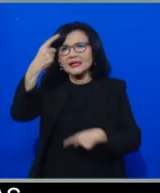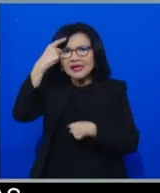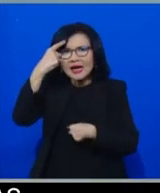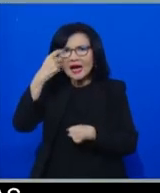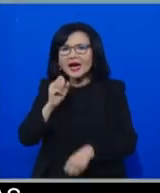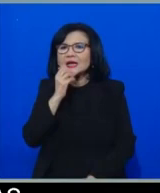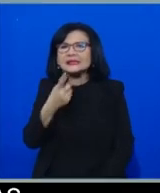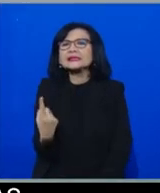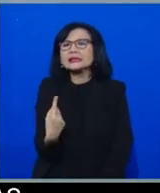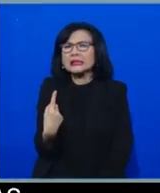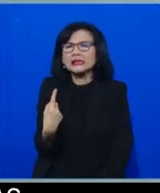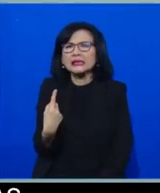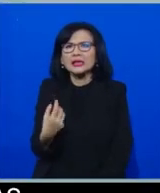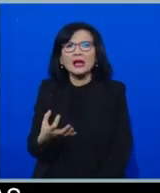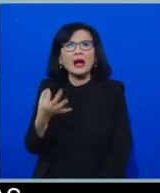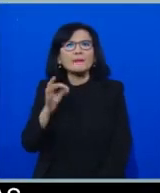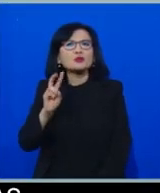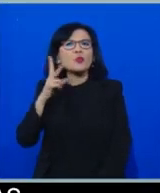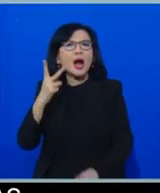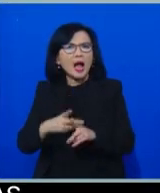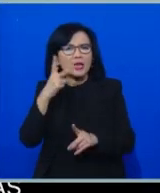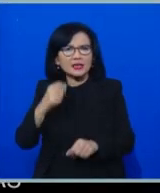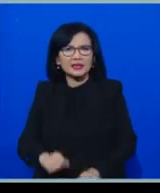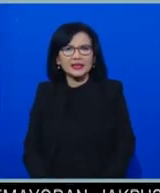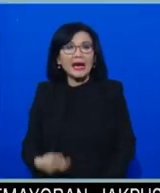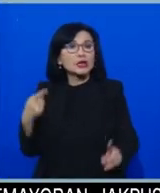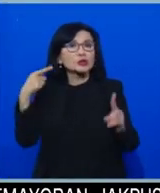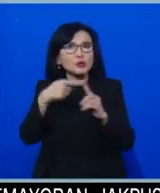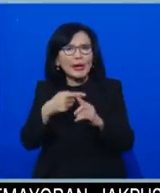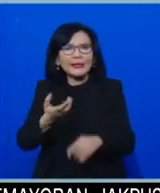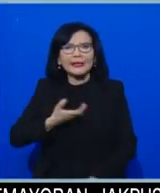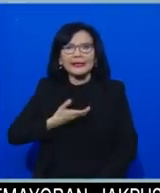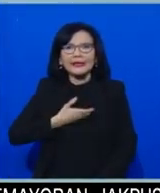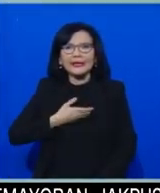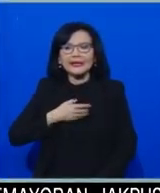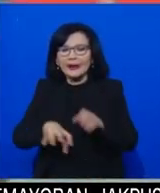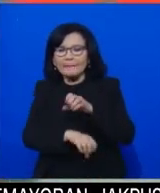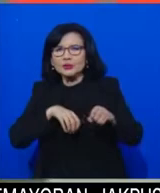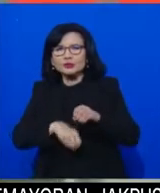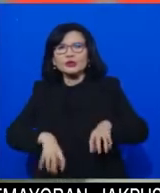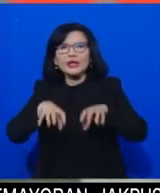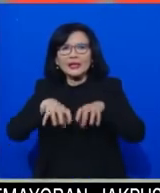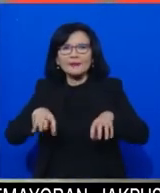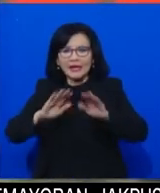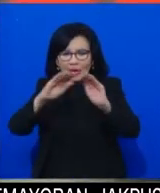aksi sendirian dan baru dua kali beraksi dengan tujuan ingin mencuri barang milik korban yang